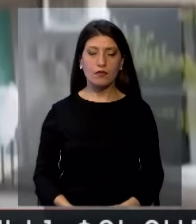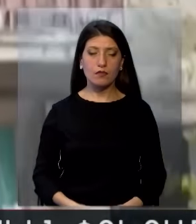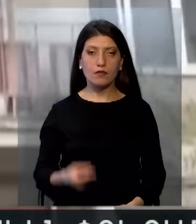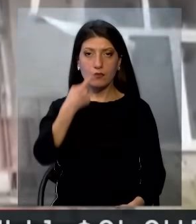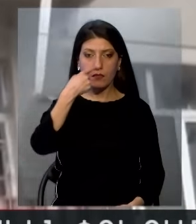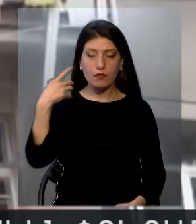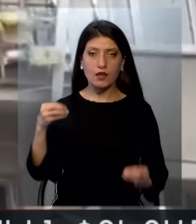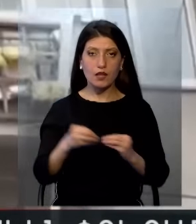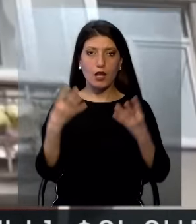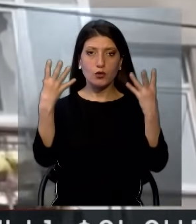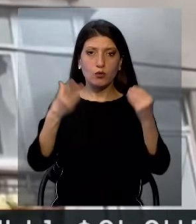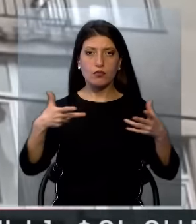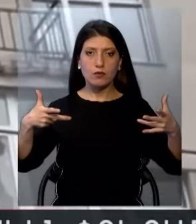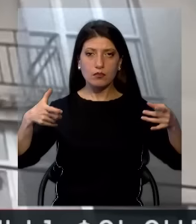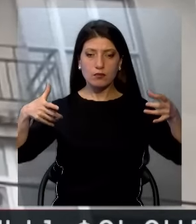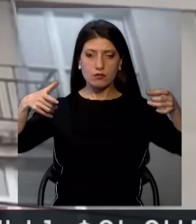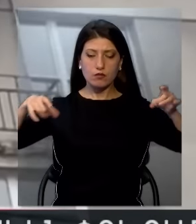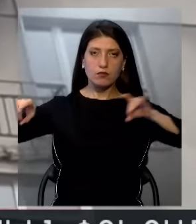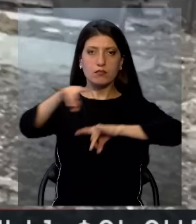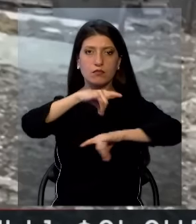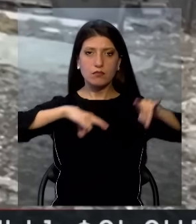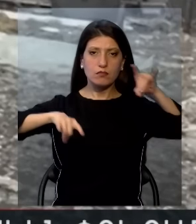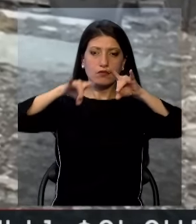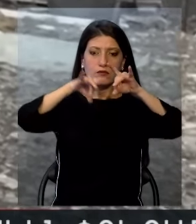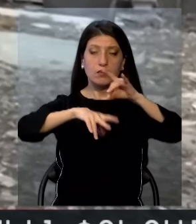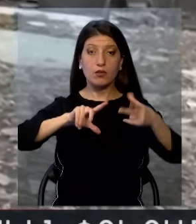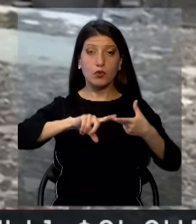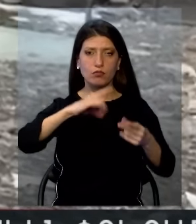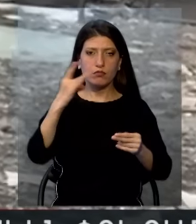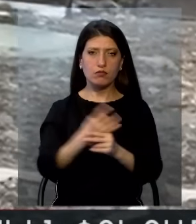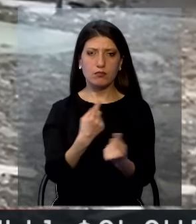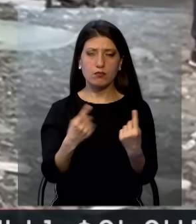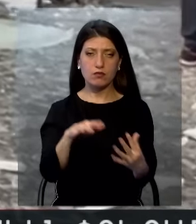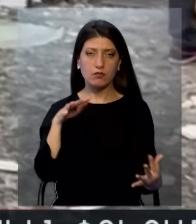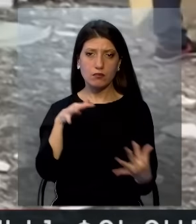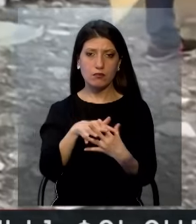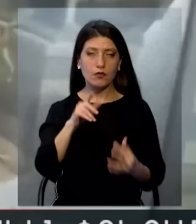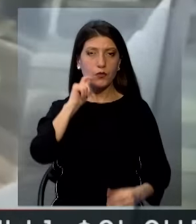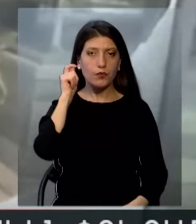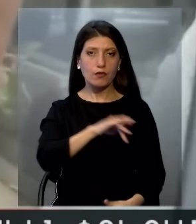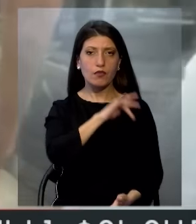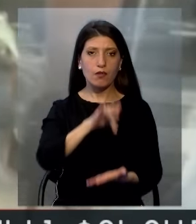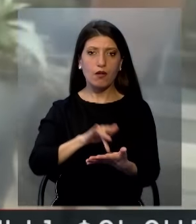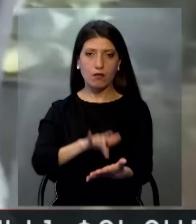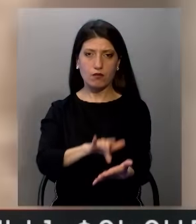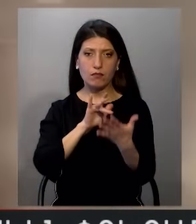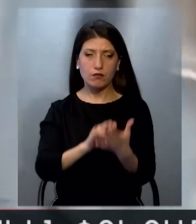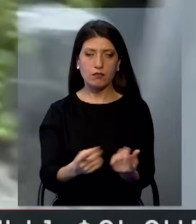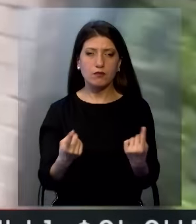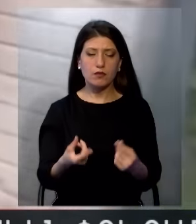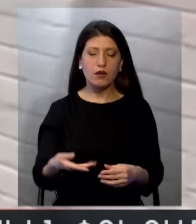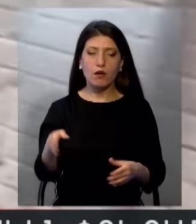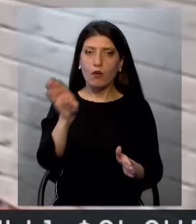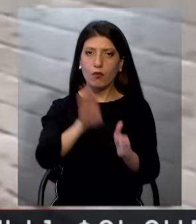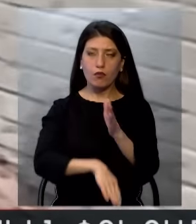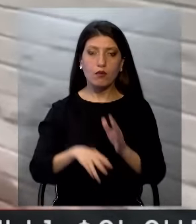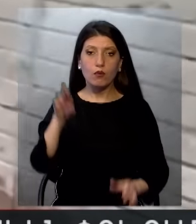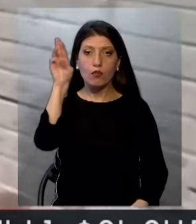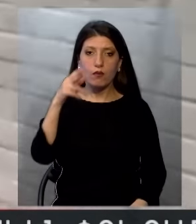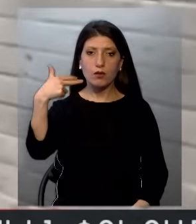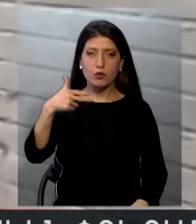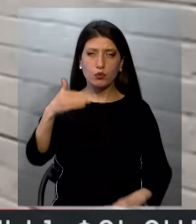Վերջին 10 օրում սա անօթաչուներով երրորդ զանգվածային գրոհն է ուկրաինական քաղաքների ուղությամբ։ Ամենաաղետալի գրոհը հունվարի